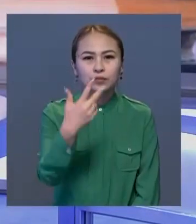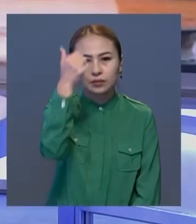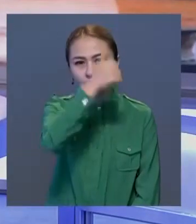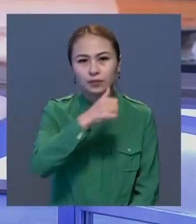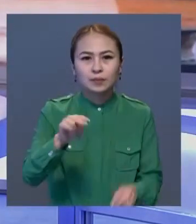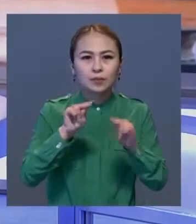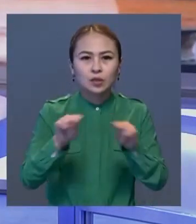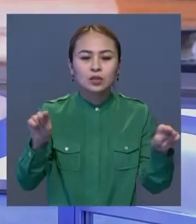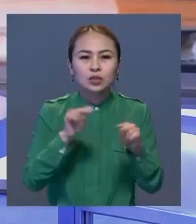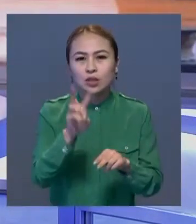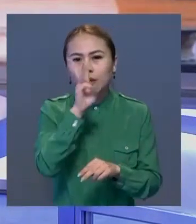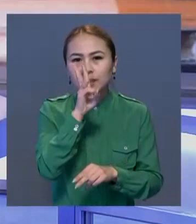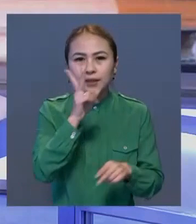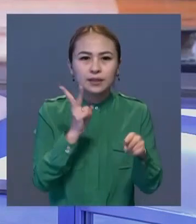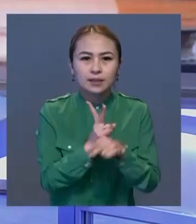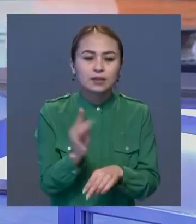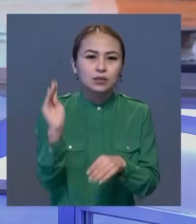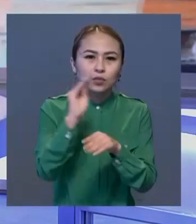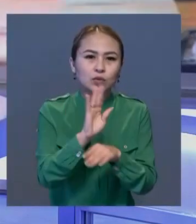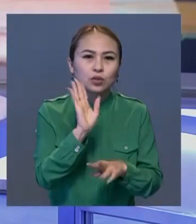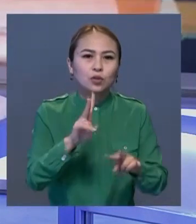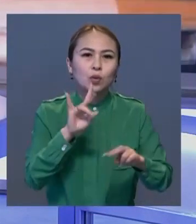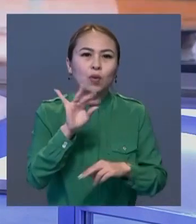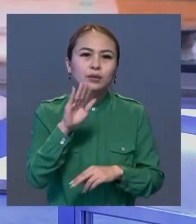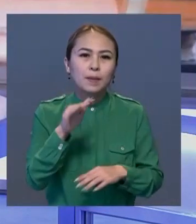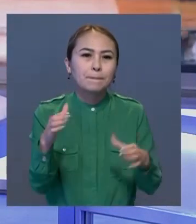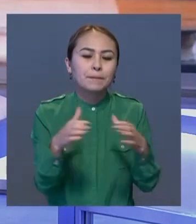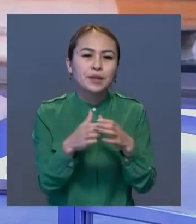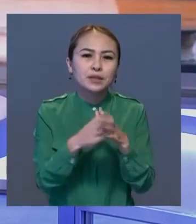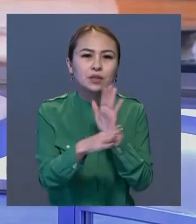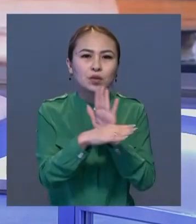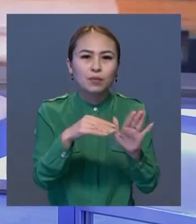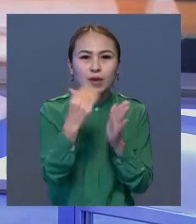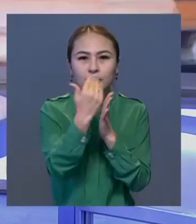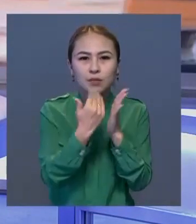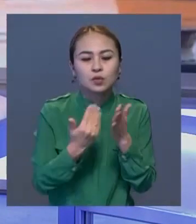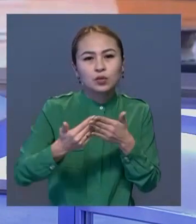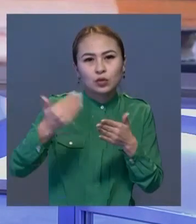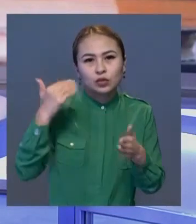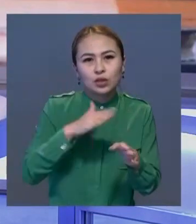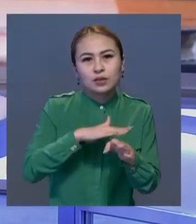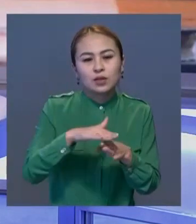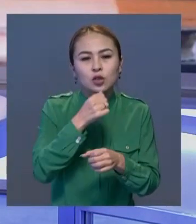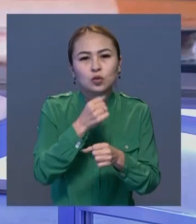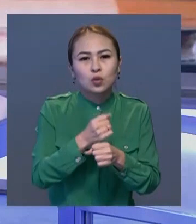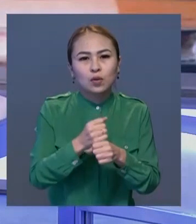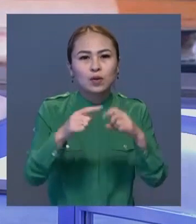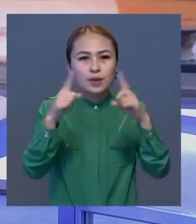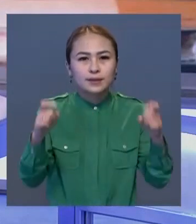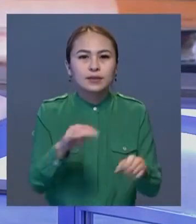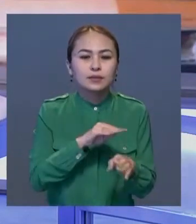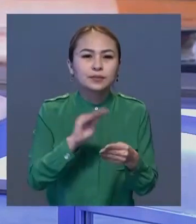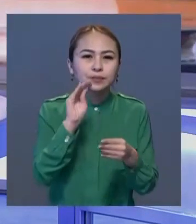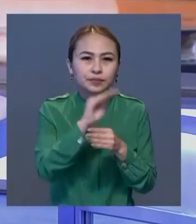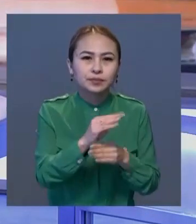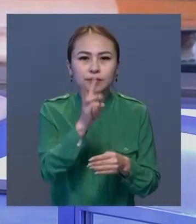2023 жылға қарай педагогтардың жалақысы 2 есеге дейін өседі. Нұротан партиясының сайлауалды бағдарламасын орындау үшін жасалған жол картасында